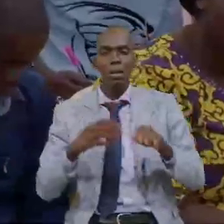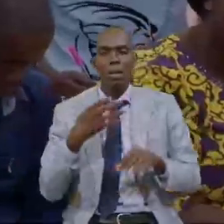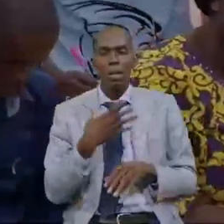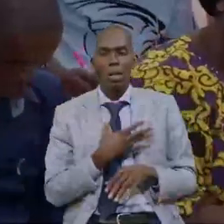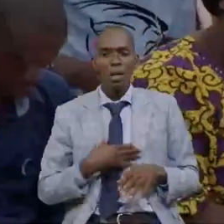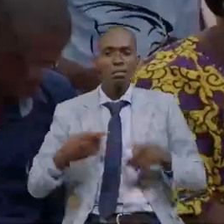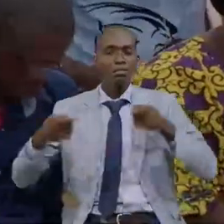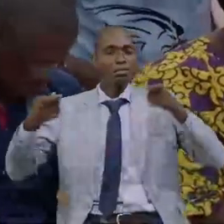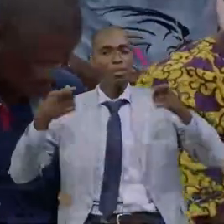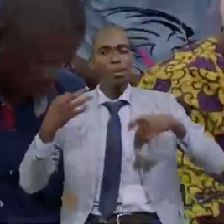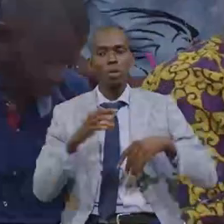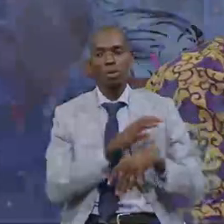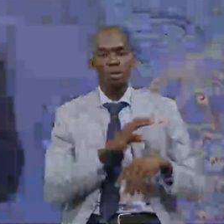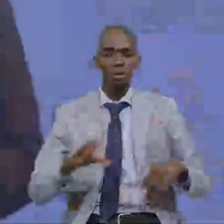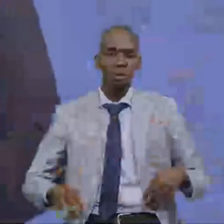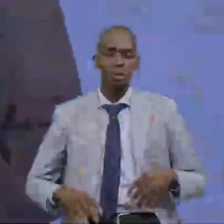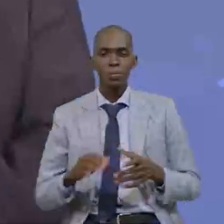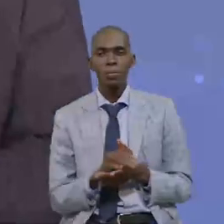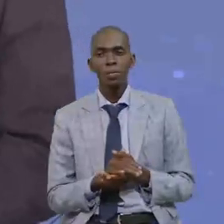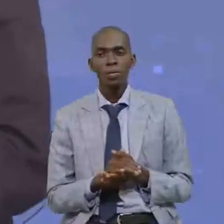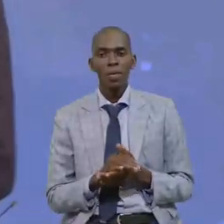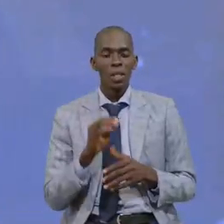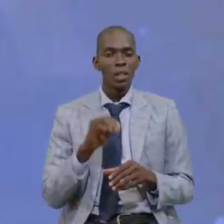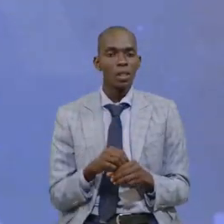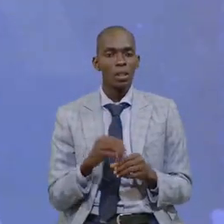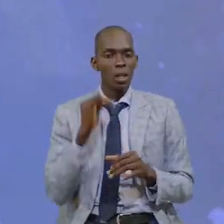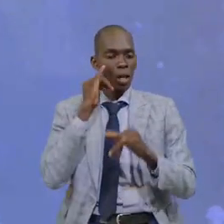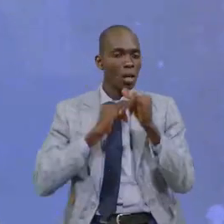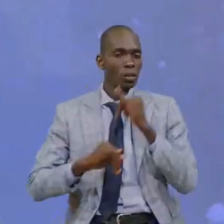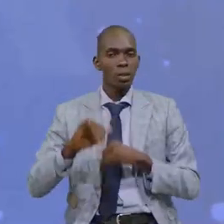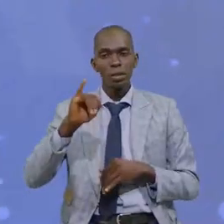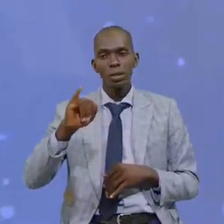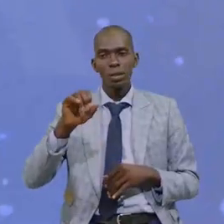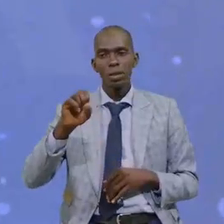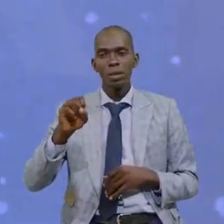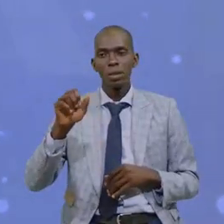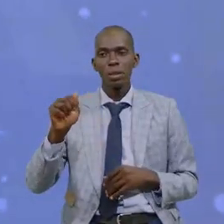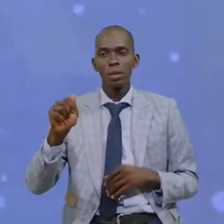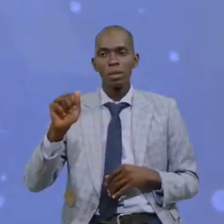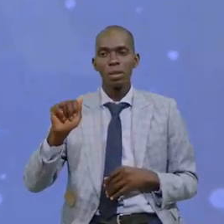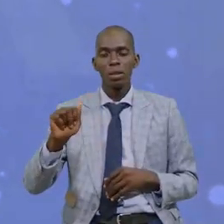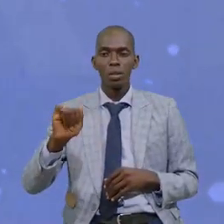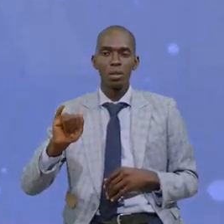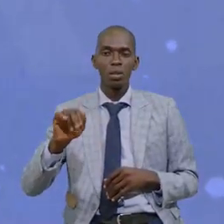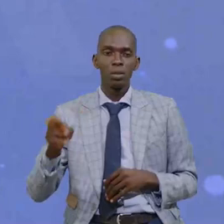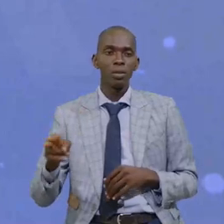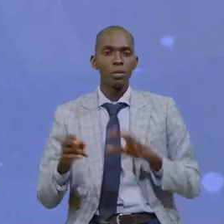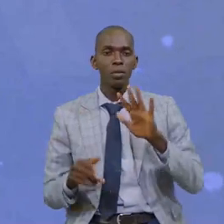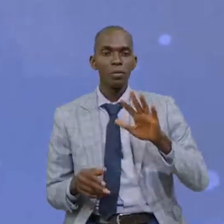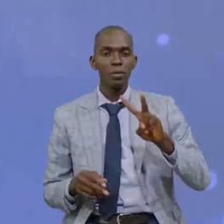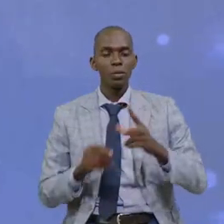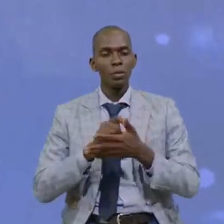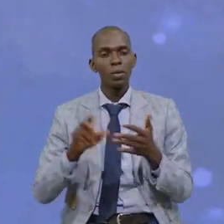accompli du salut en Christ. Premier élément, l'étonnante bénédiction et la suprématie de Christ. Ésaïe 52,